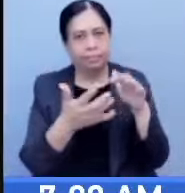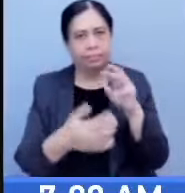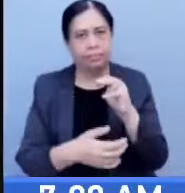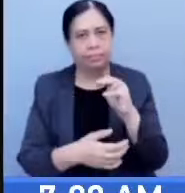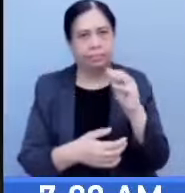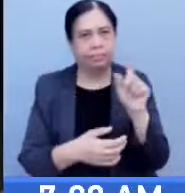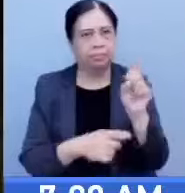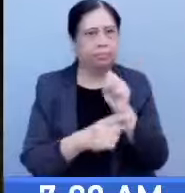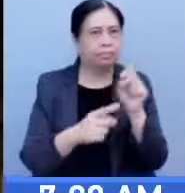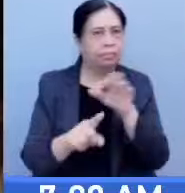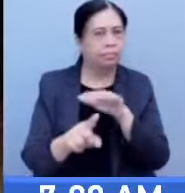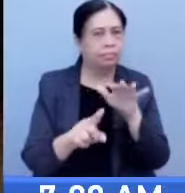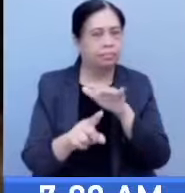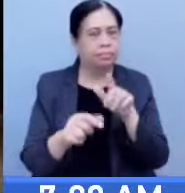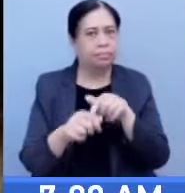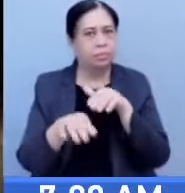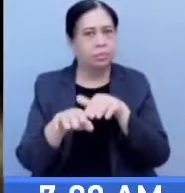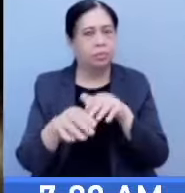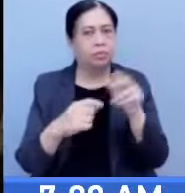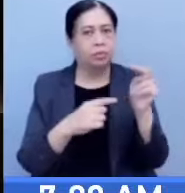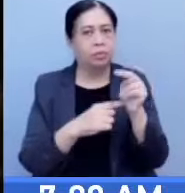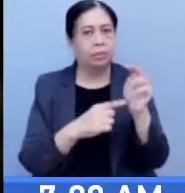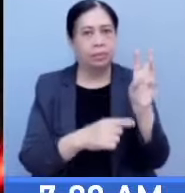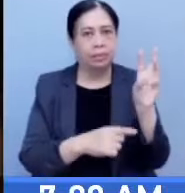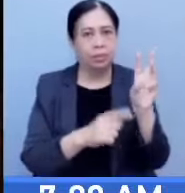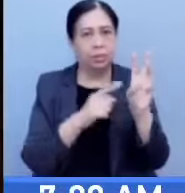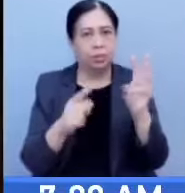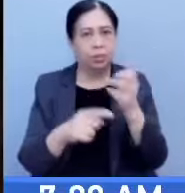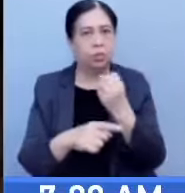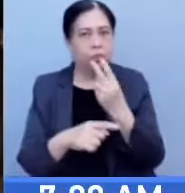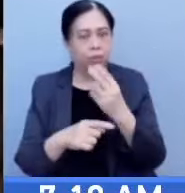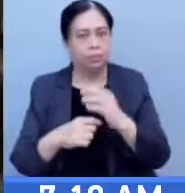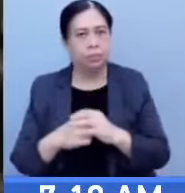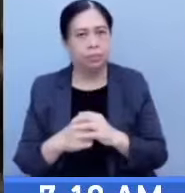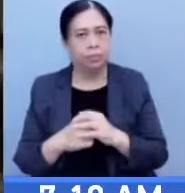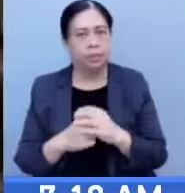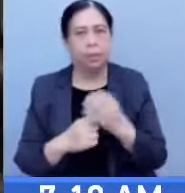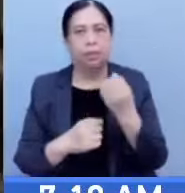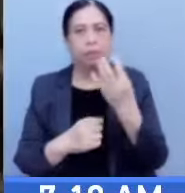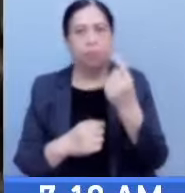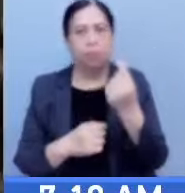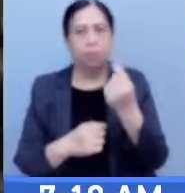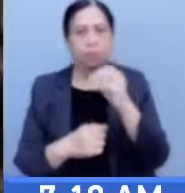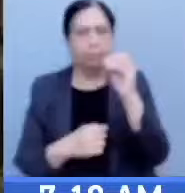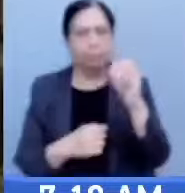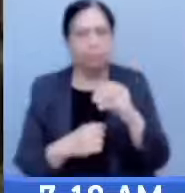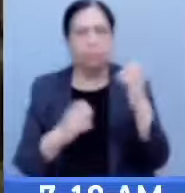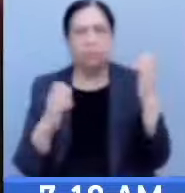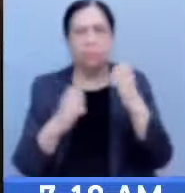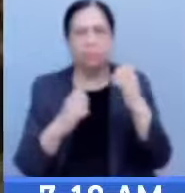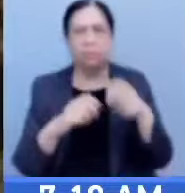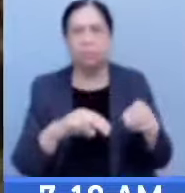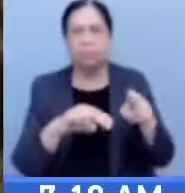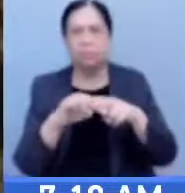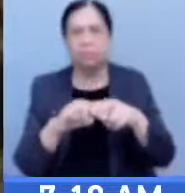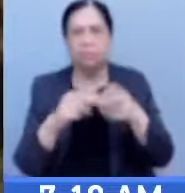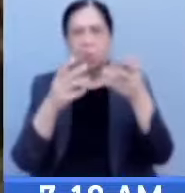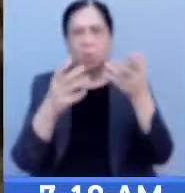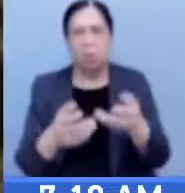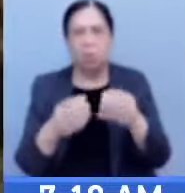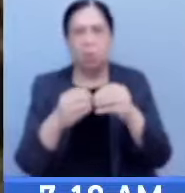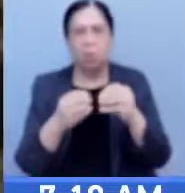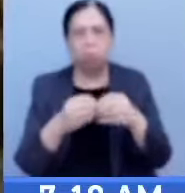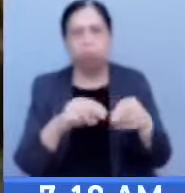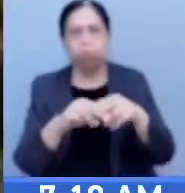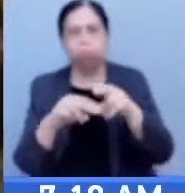trapiko mula November 6 hanggang 12. 15% to 20% daw ang inaasahan na dagdag sa volume ng mga sasakyan ngayong